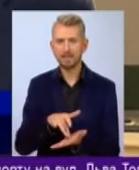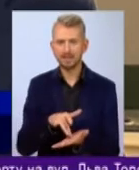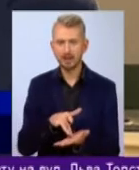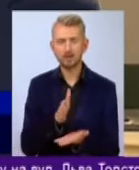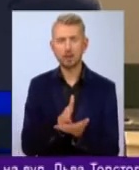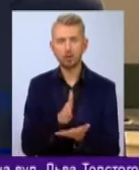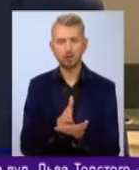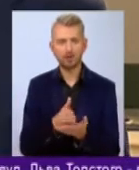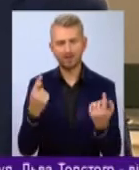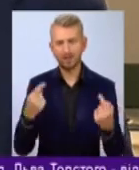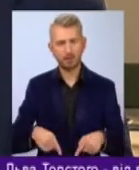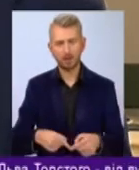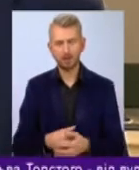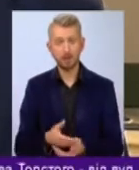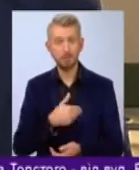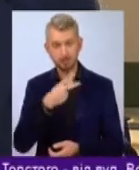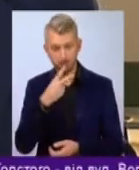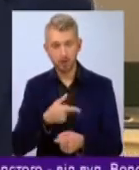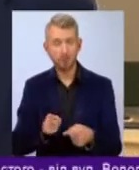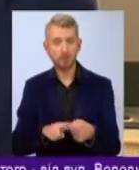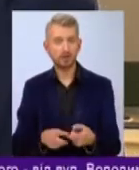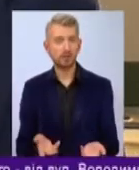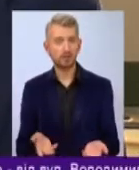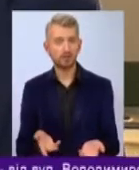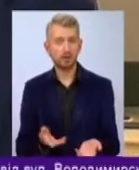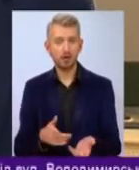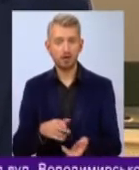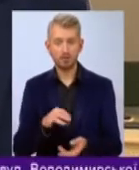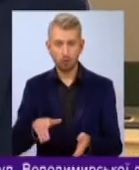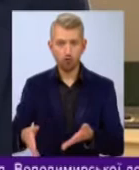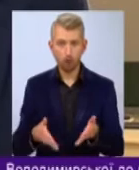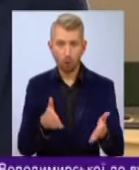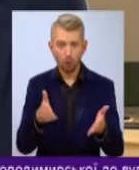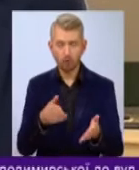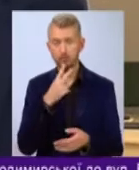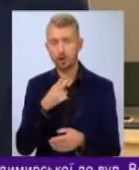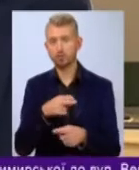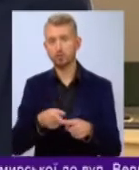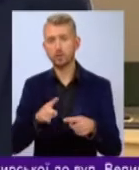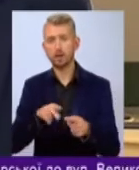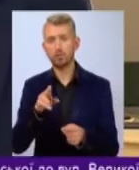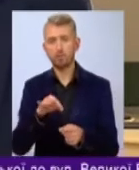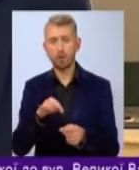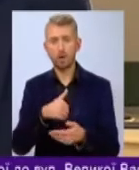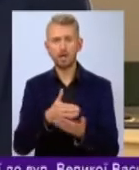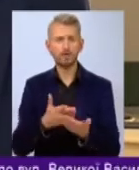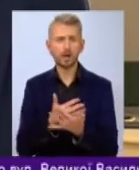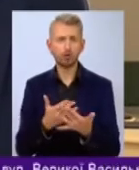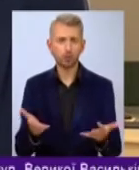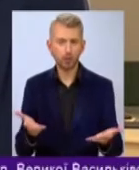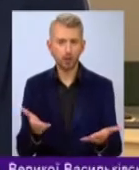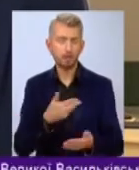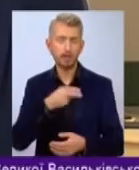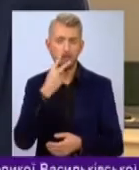знаходиться в занепаді. Ми бачимо це по дорогам, ми бачимо це по інфраструктурі.